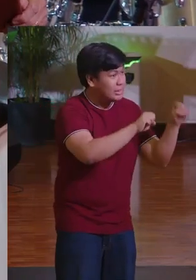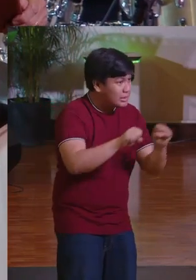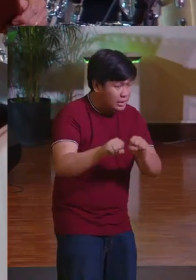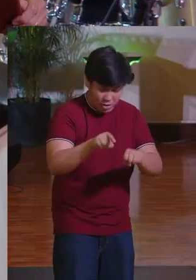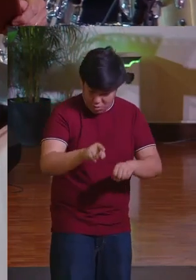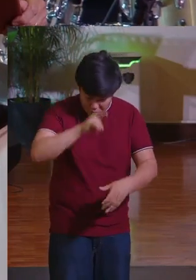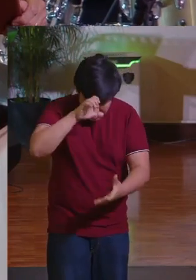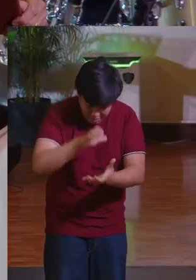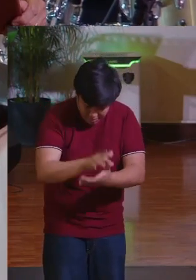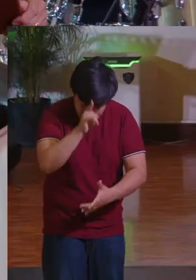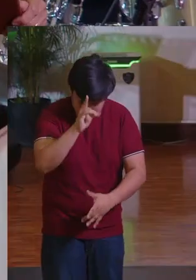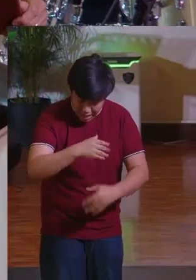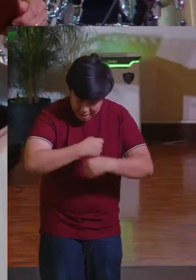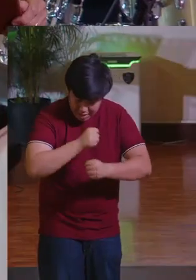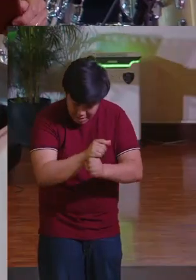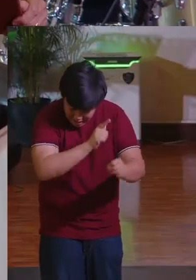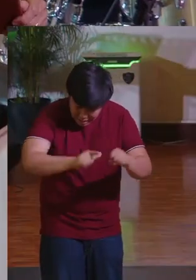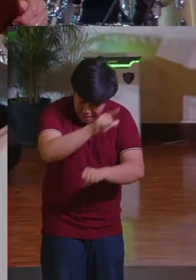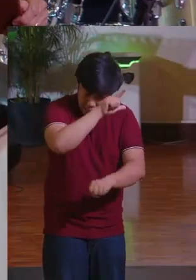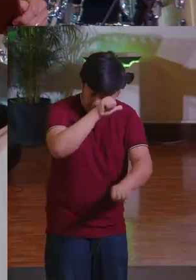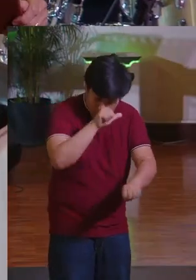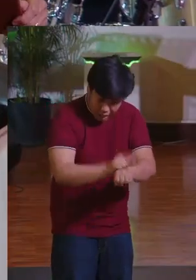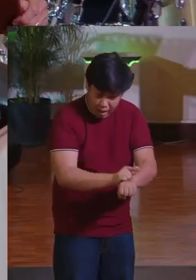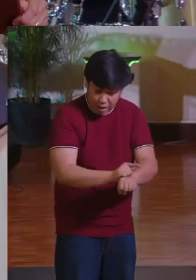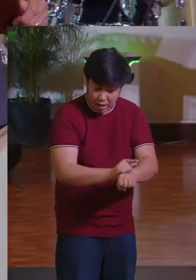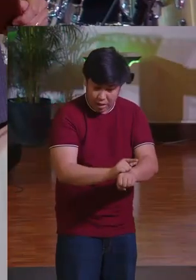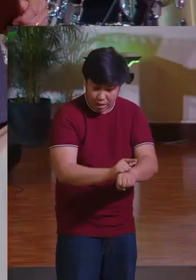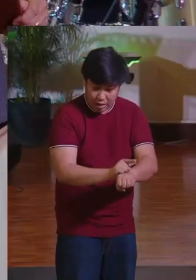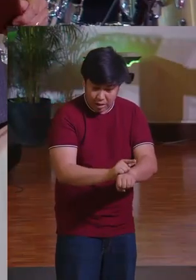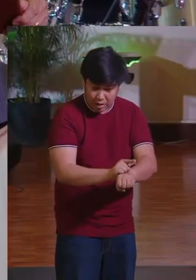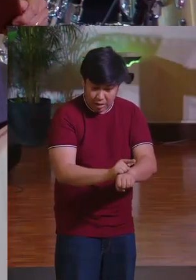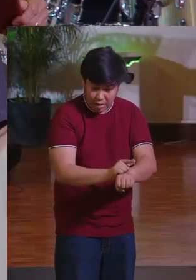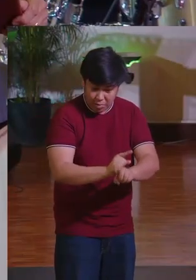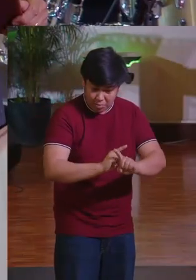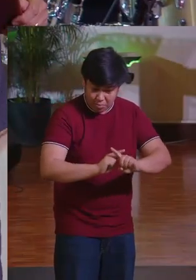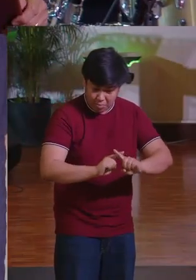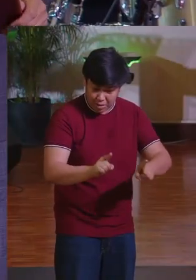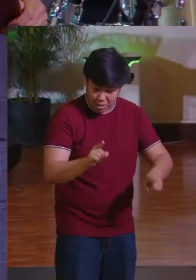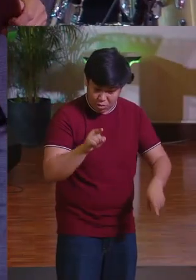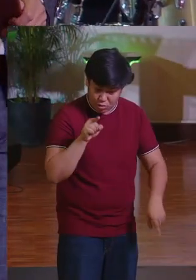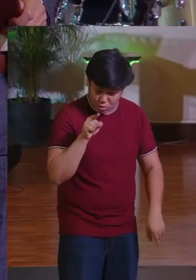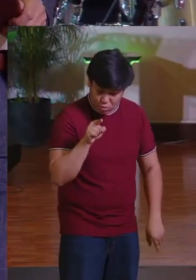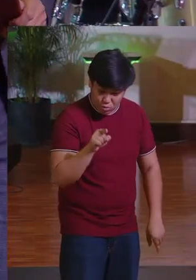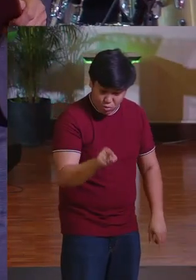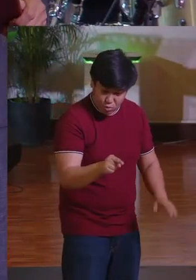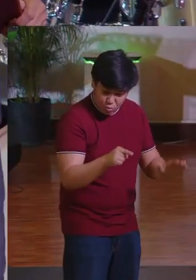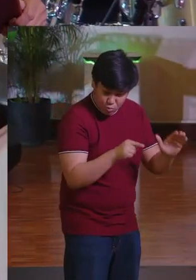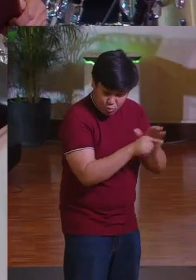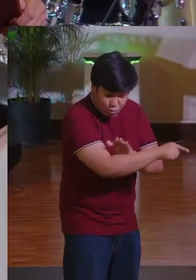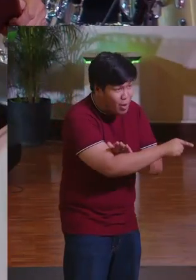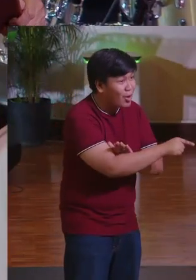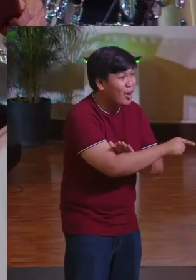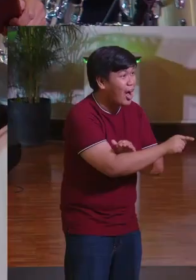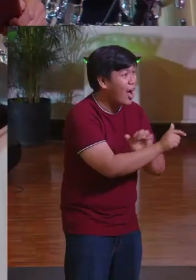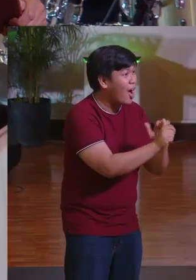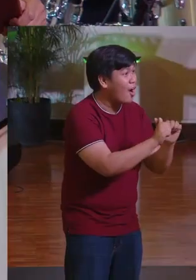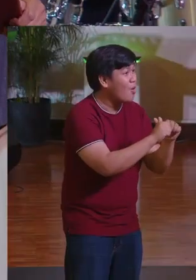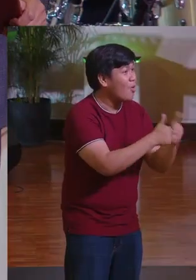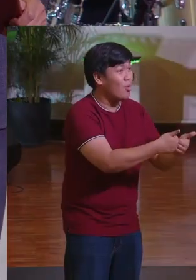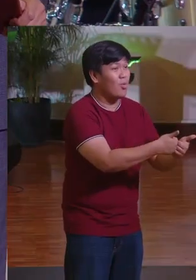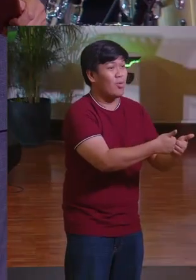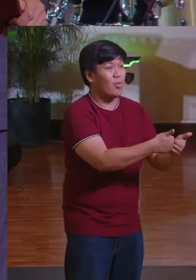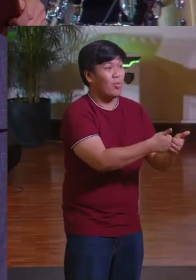kalawakan, ng langit, lupa, dagat, samantalang ikaw naman ay tumatakas